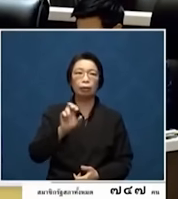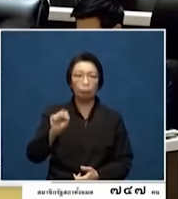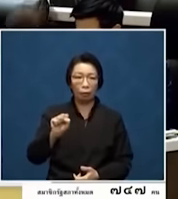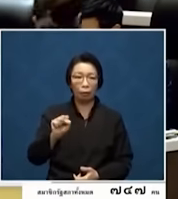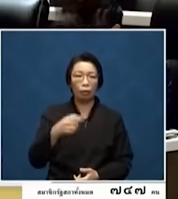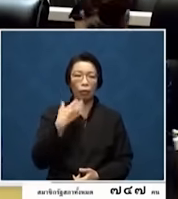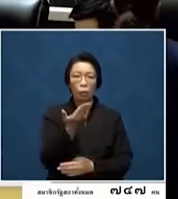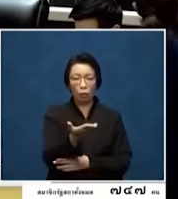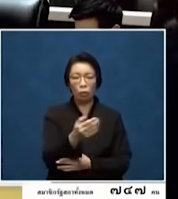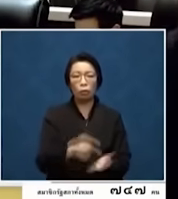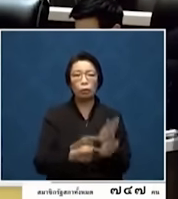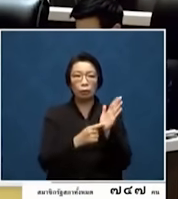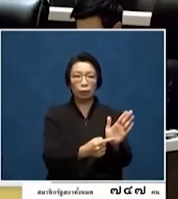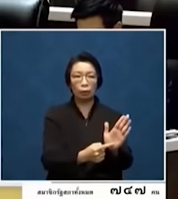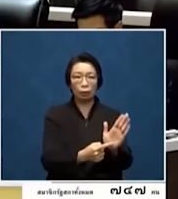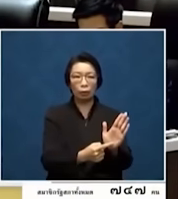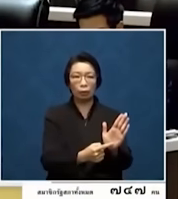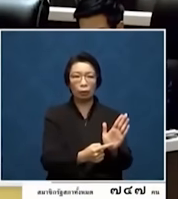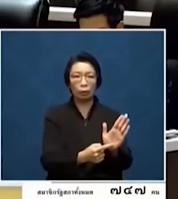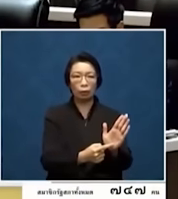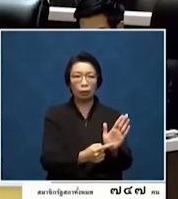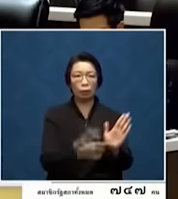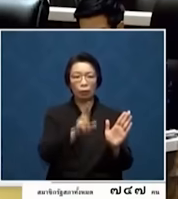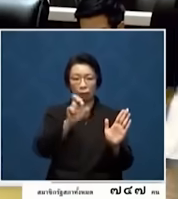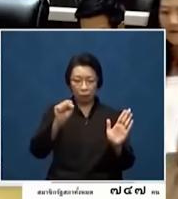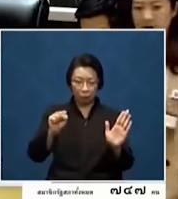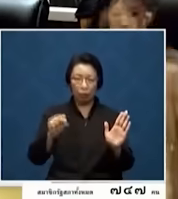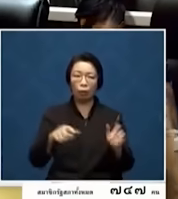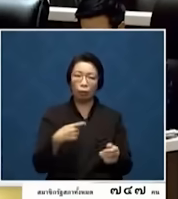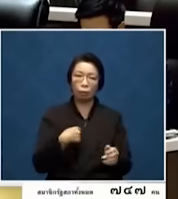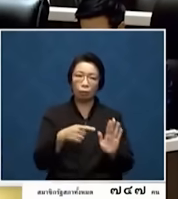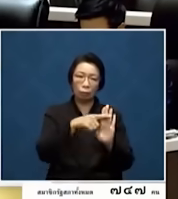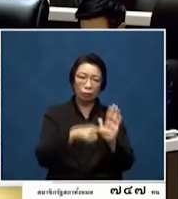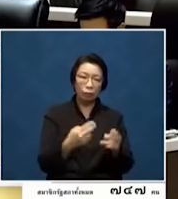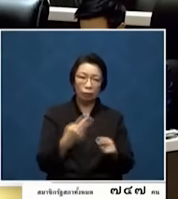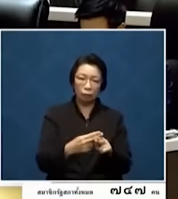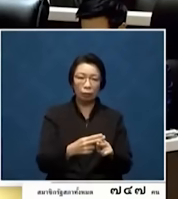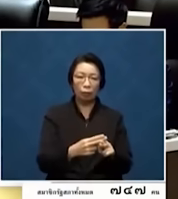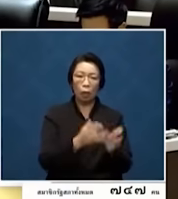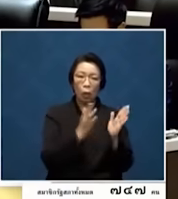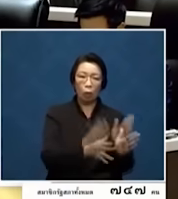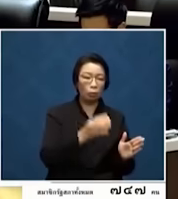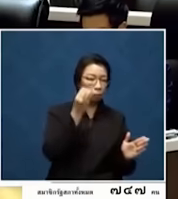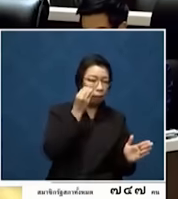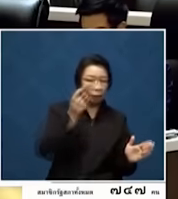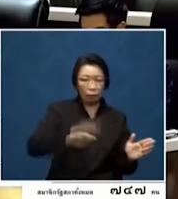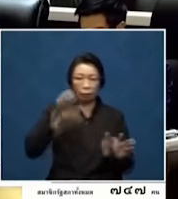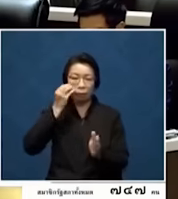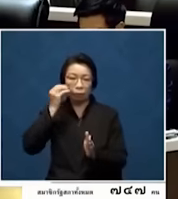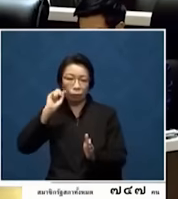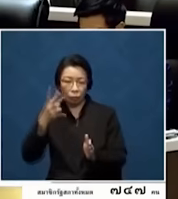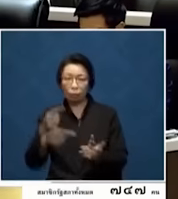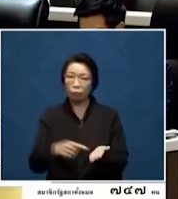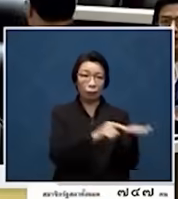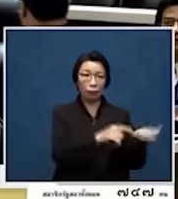อชื่อบุคคลเดิมในการโหวตนายกรัฐมนตรีนะฮะแล้วหลังจากนั้นเรื่องนี้ก็นำไปสู่